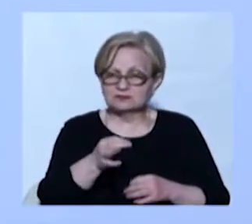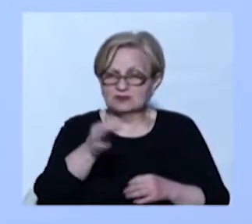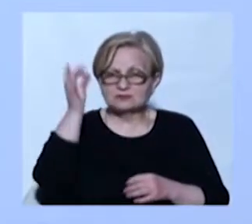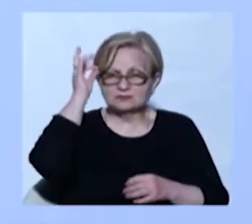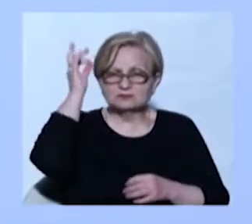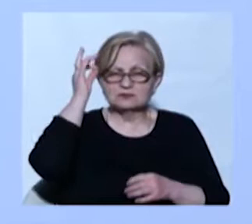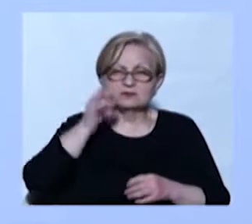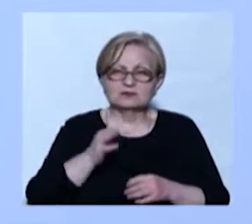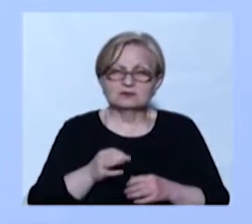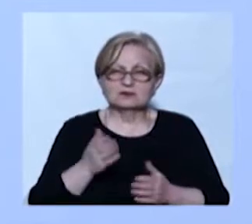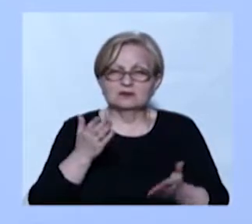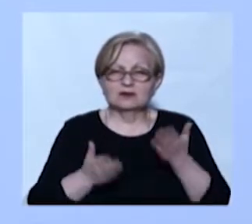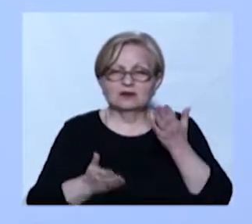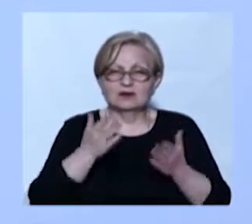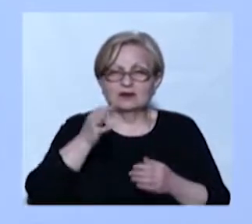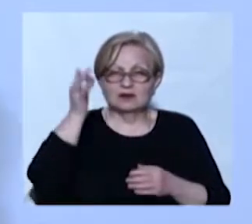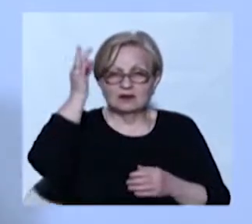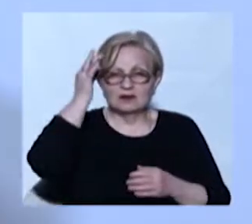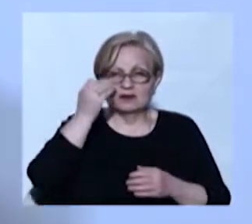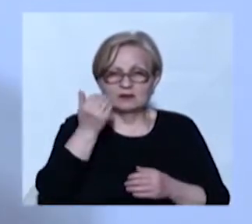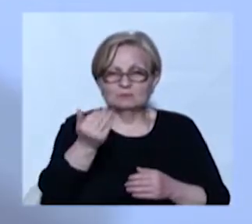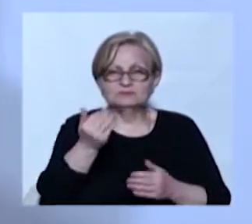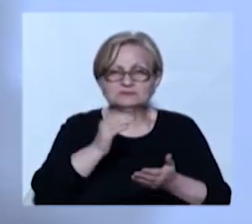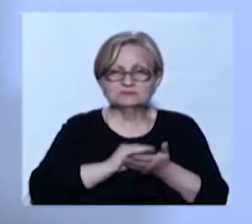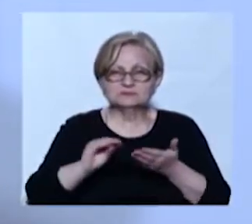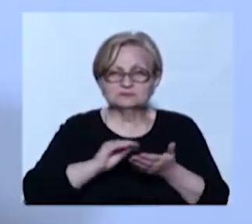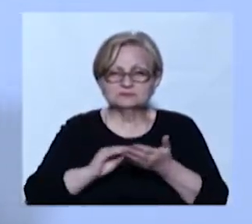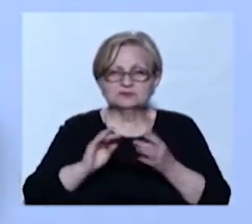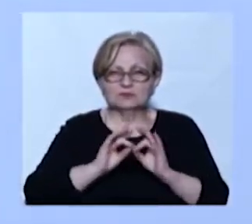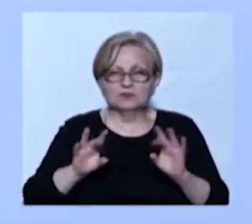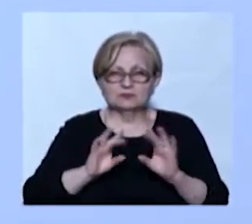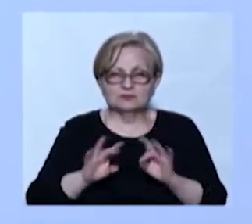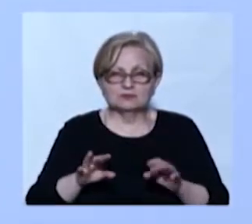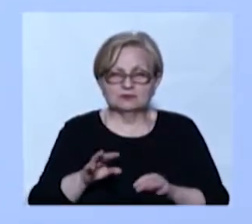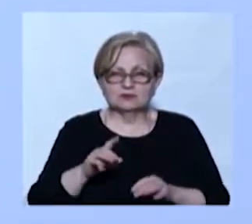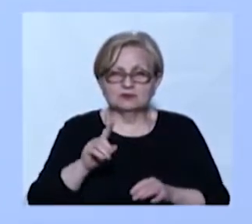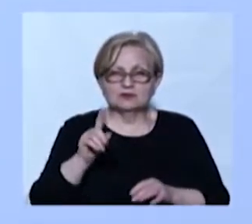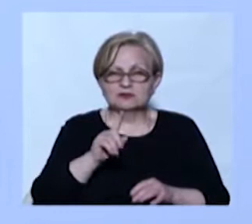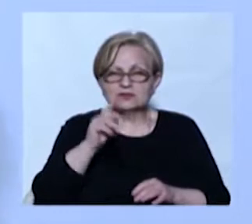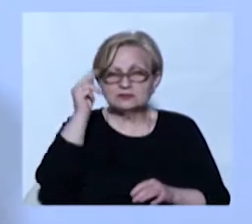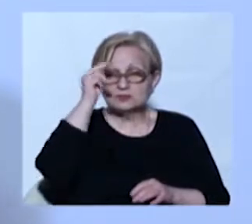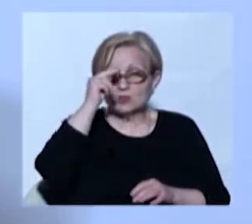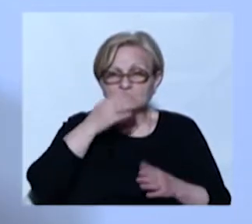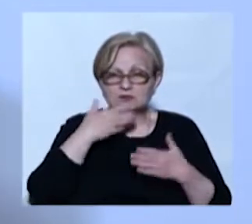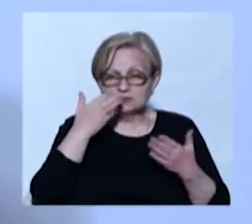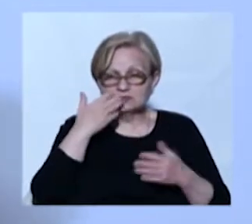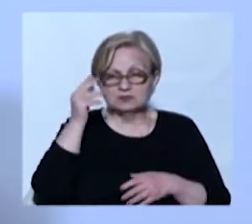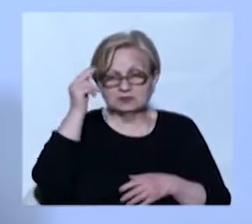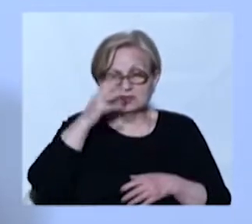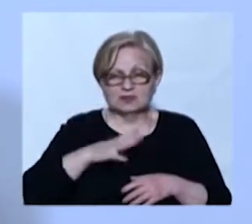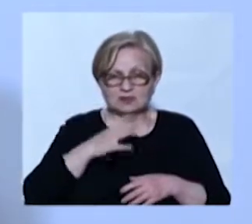gaxseneps. Albat gaxseneps mis natserebs, motkhrobebs, romlebits skolashi tsagikitkhavs